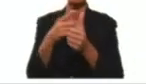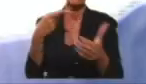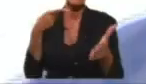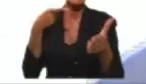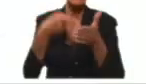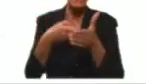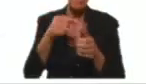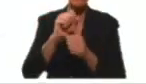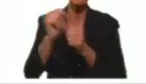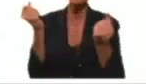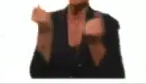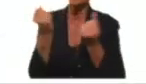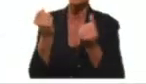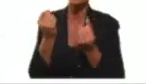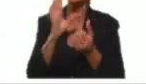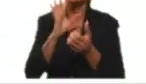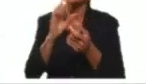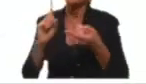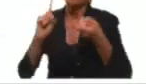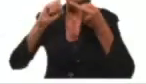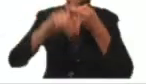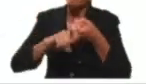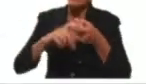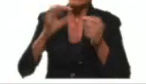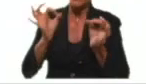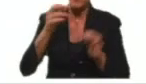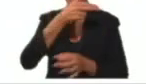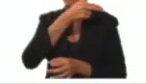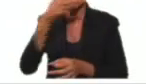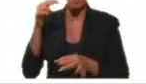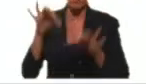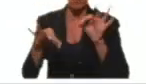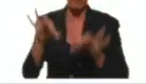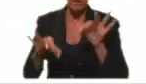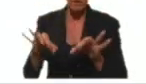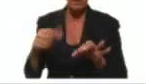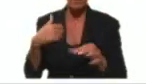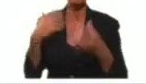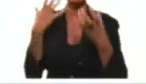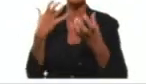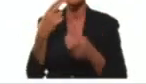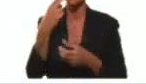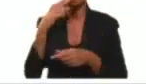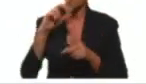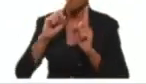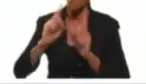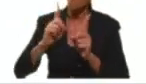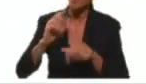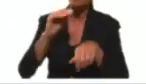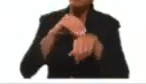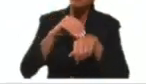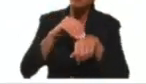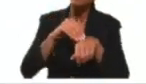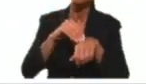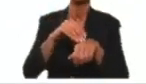bardzo mocno są związane z tematem dzisiejszej konferencji i tutaj chciałabym zwrócić uwagę na to, że SUNP mówi o